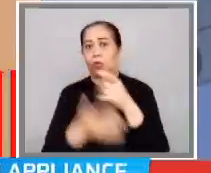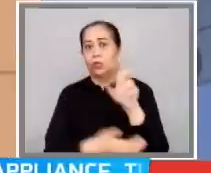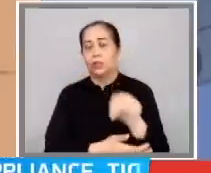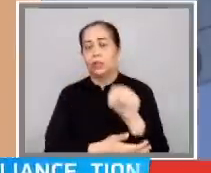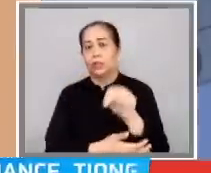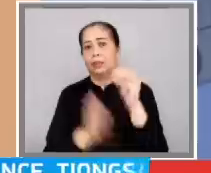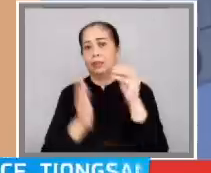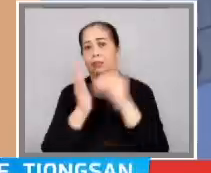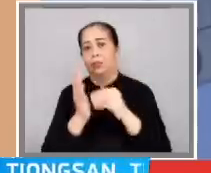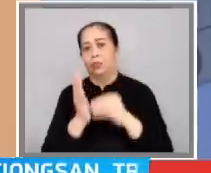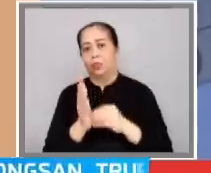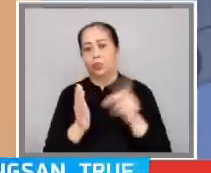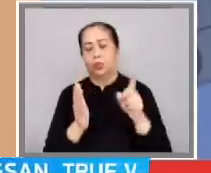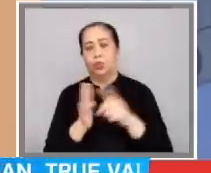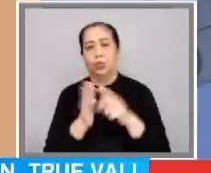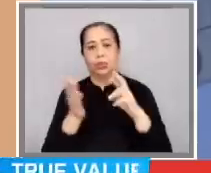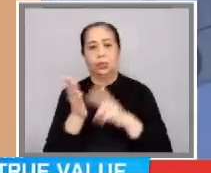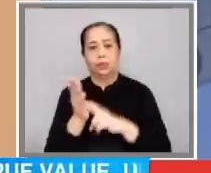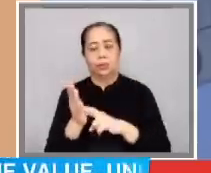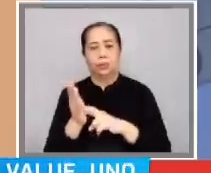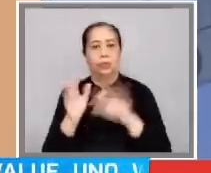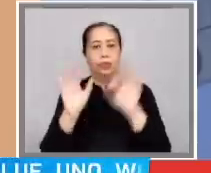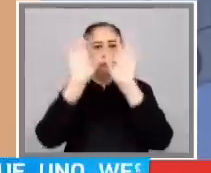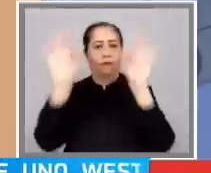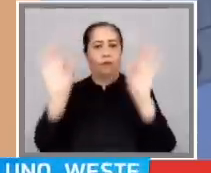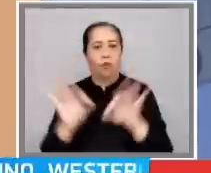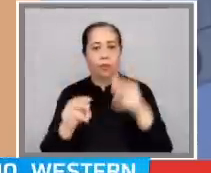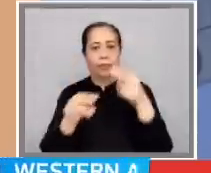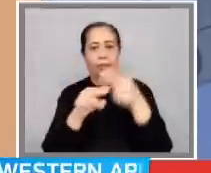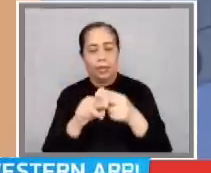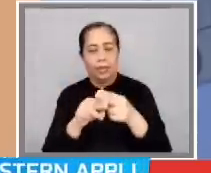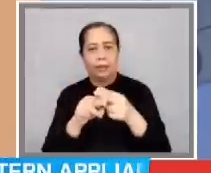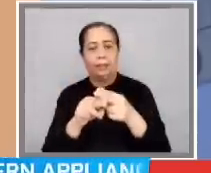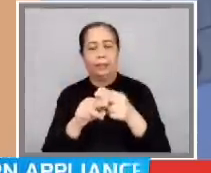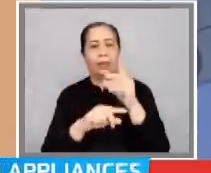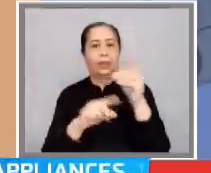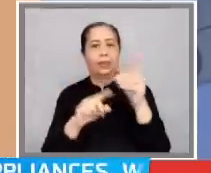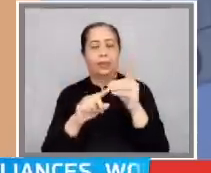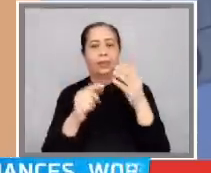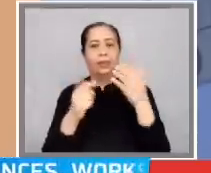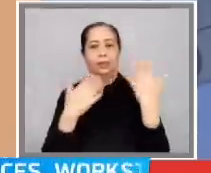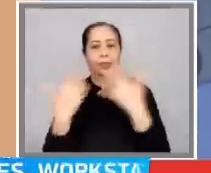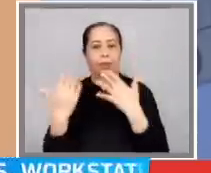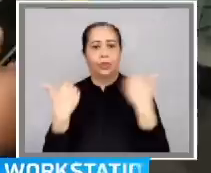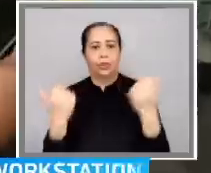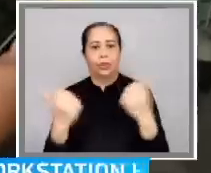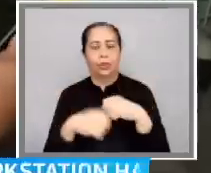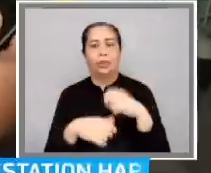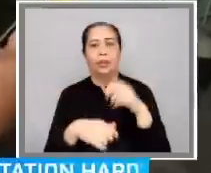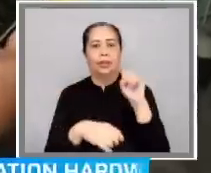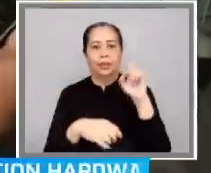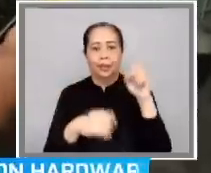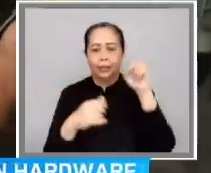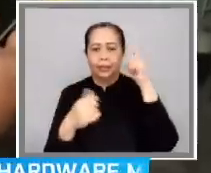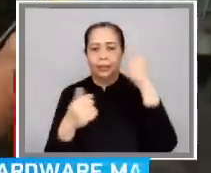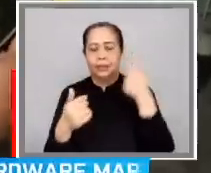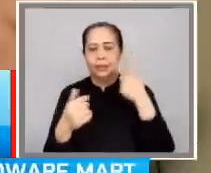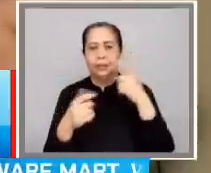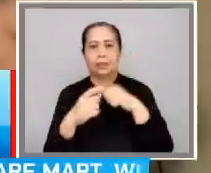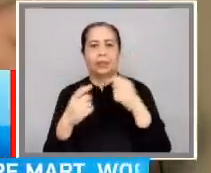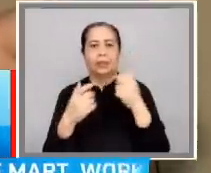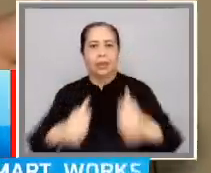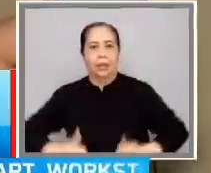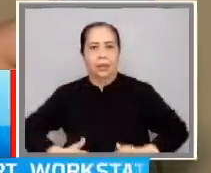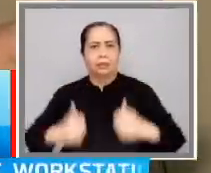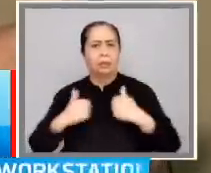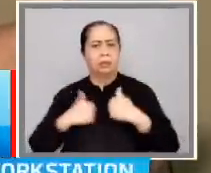na subscriber sa registration form ay ang kanyang pangalan, petsa ng kapanganakan, kasarian at address. Si Joseph pabor din naman sa batas